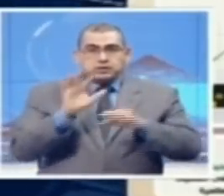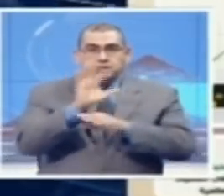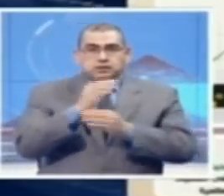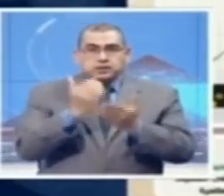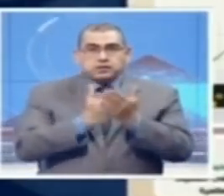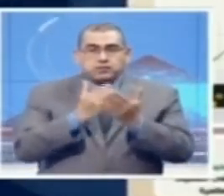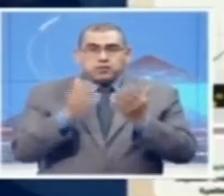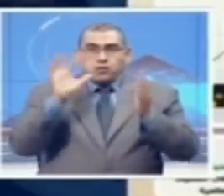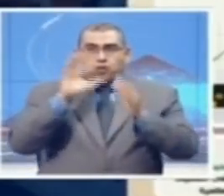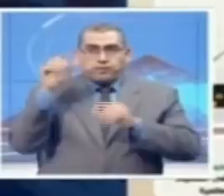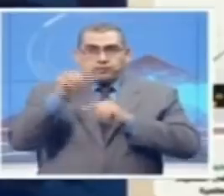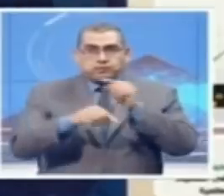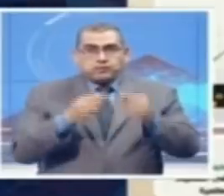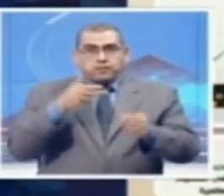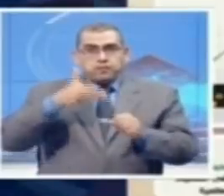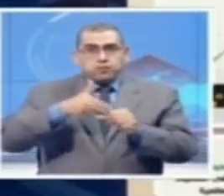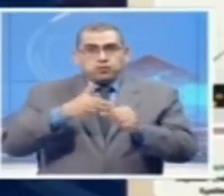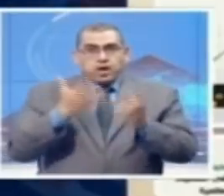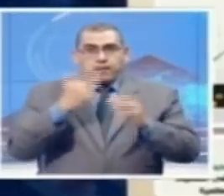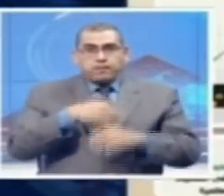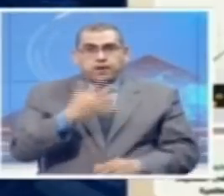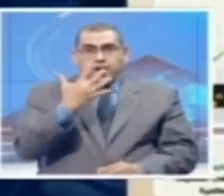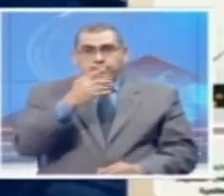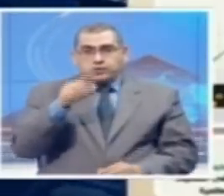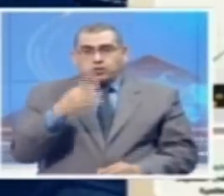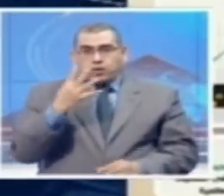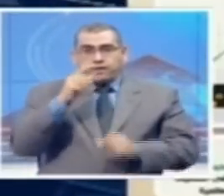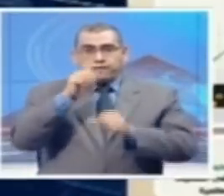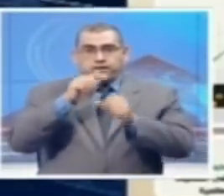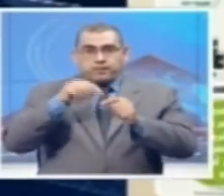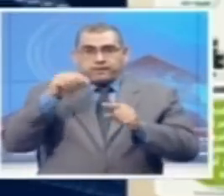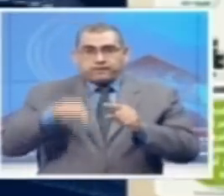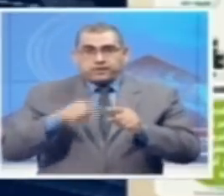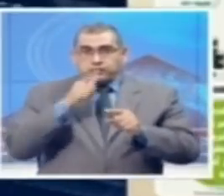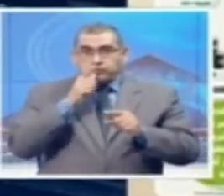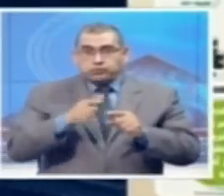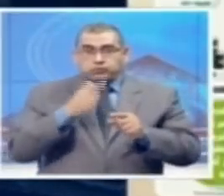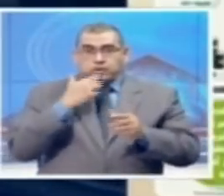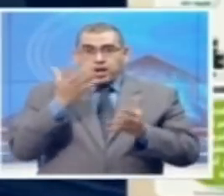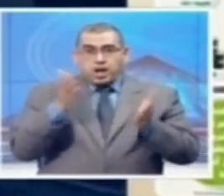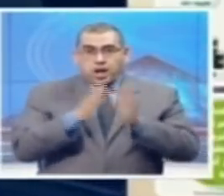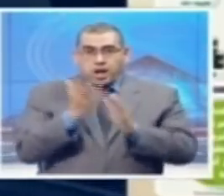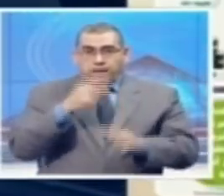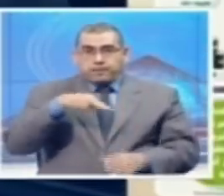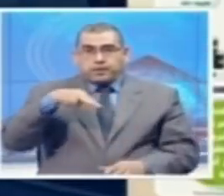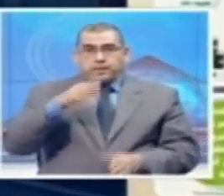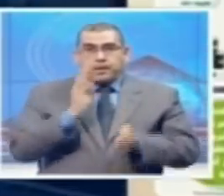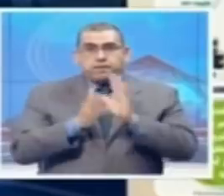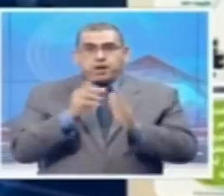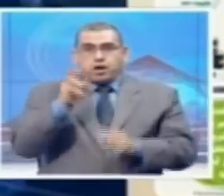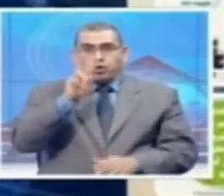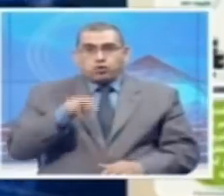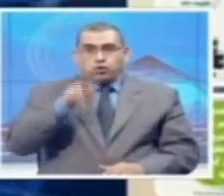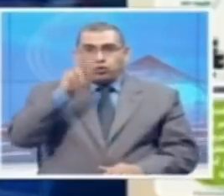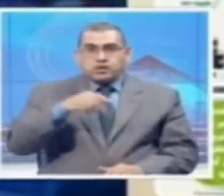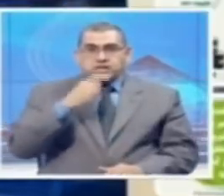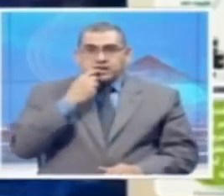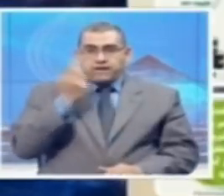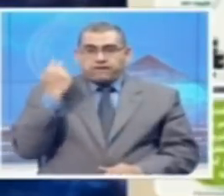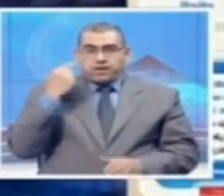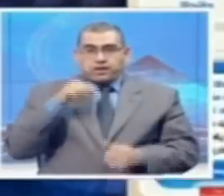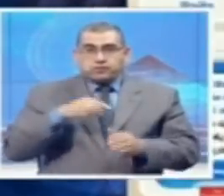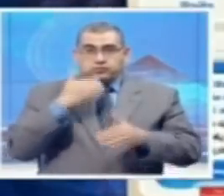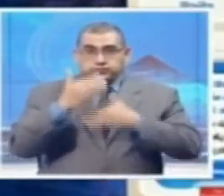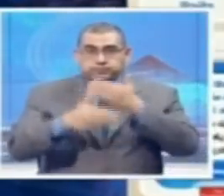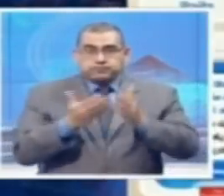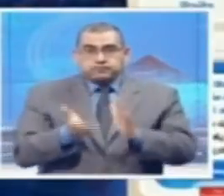الاستثمارات الأجنبية في قطاع البترول بنسبة 5.4% بقيمة نحو 8 مليارات دولار العام المالي الماضي،